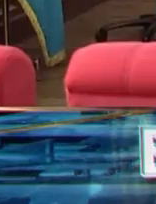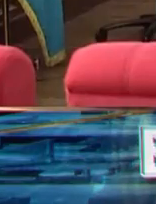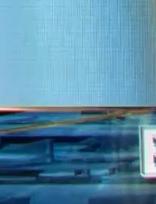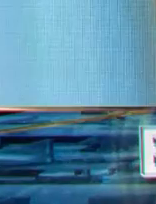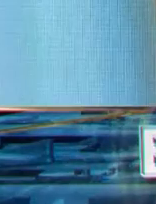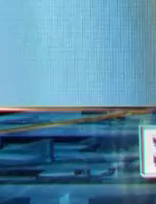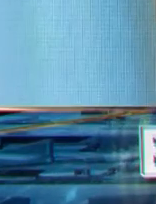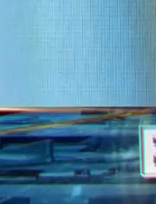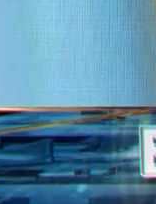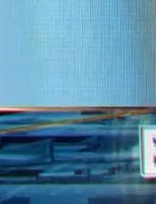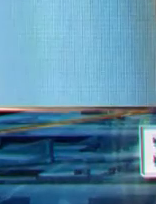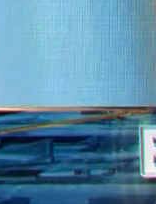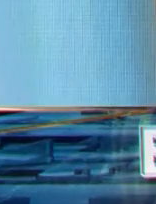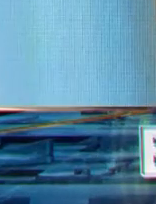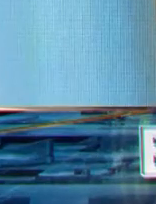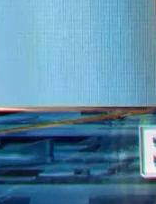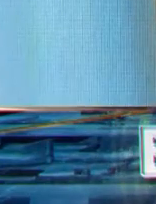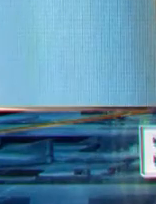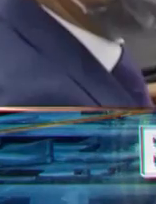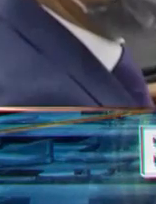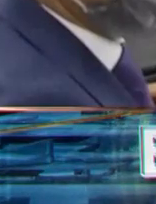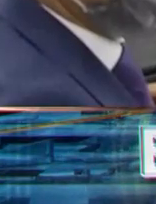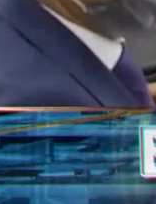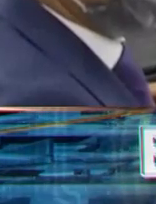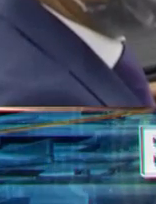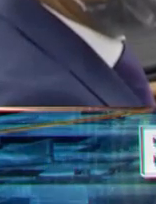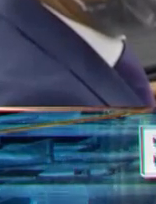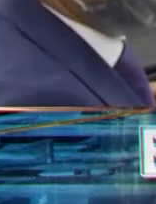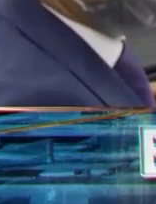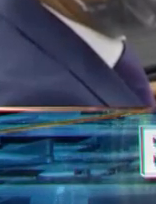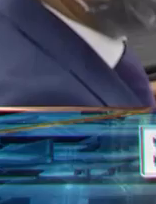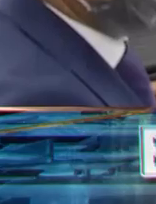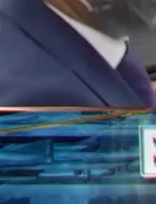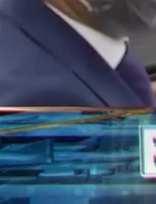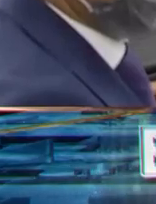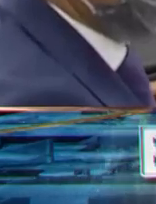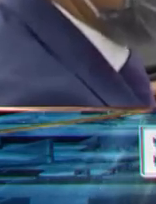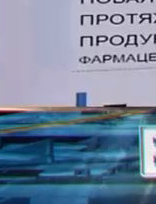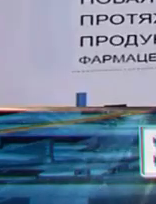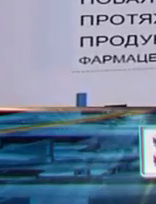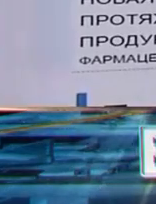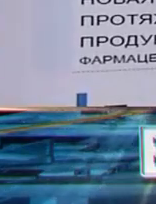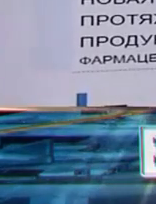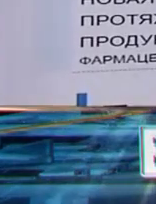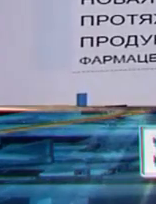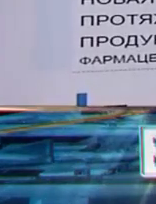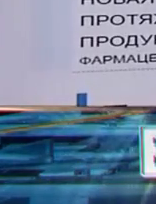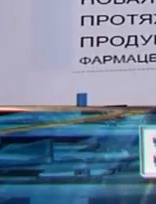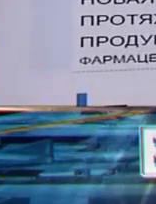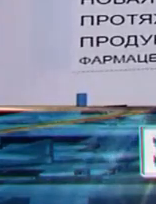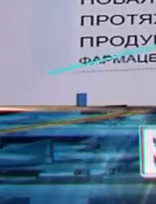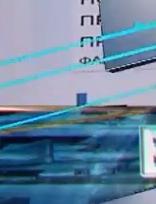Президент пәрмені экономикалық өсімді қалпына келтіру аясында үкімет Алматы облысына агроөнеркәсіп кешенін дамытуды